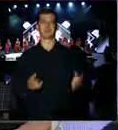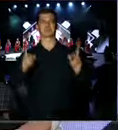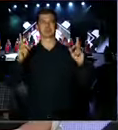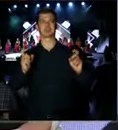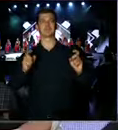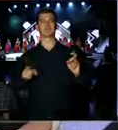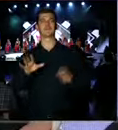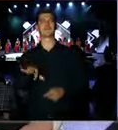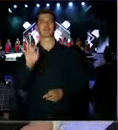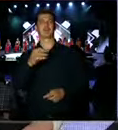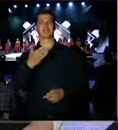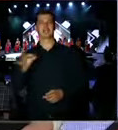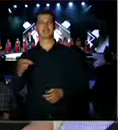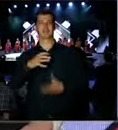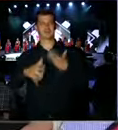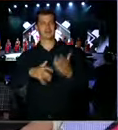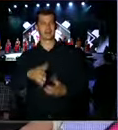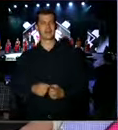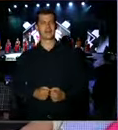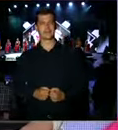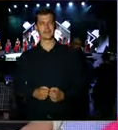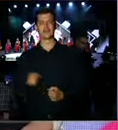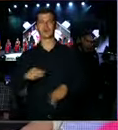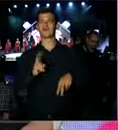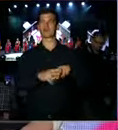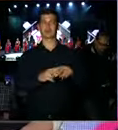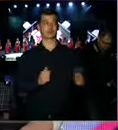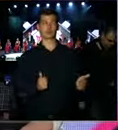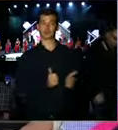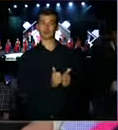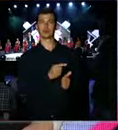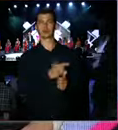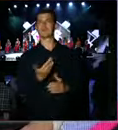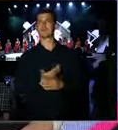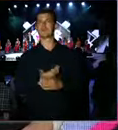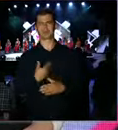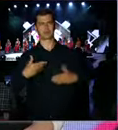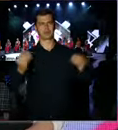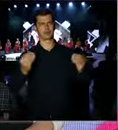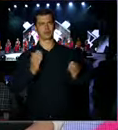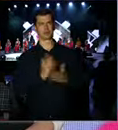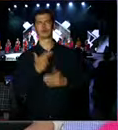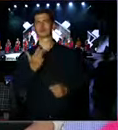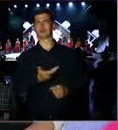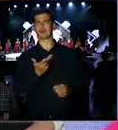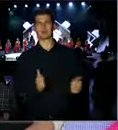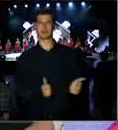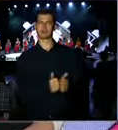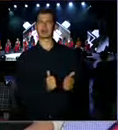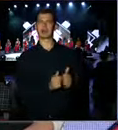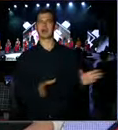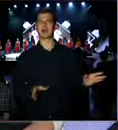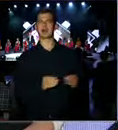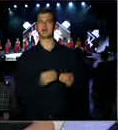jakim jest wybory Miss Świata na wózku. Z Fundacją współpracujemy jako firma od samego początku, ponad 3 lata. Byliśmy obecni na